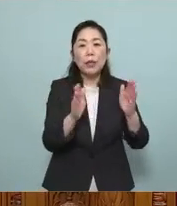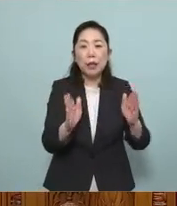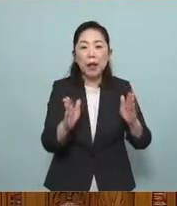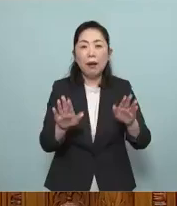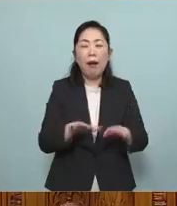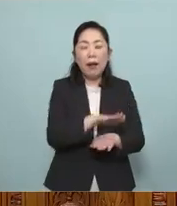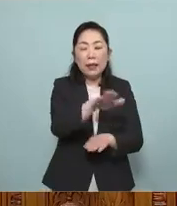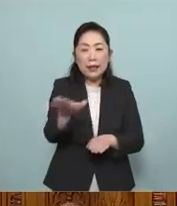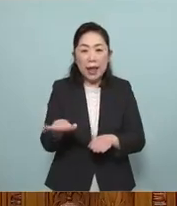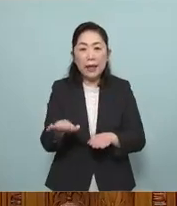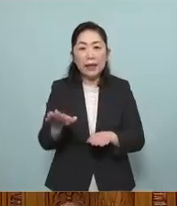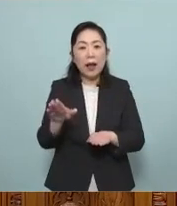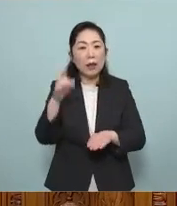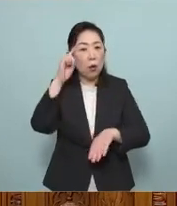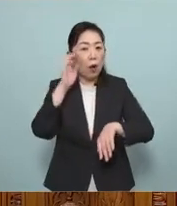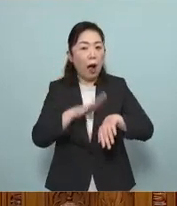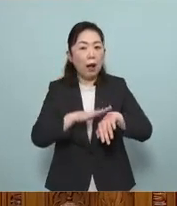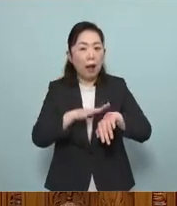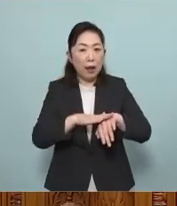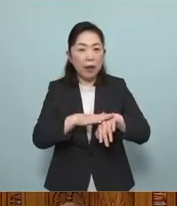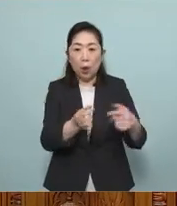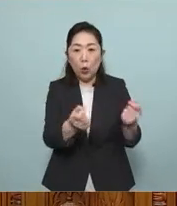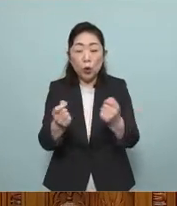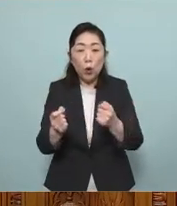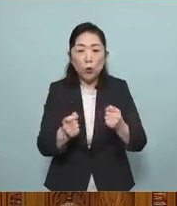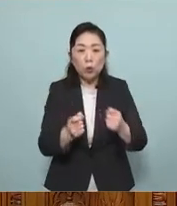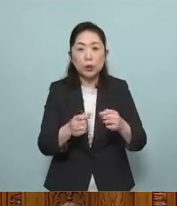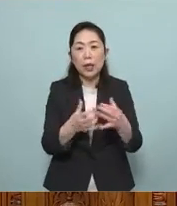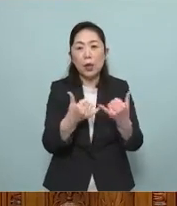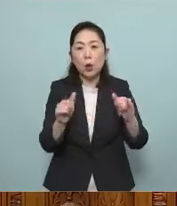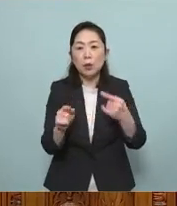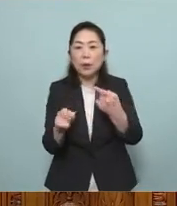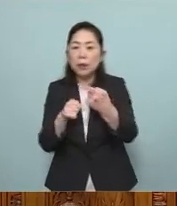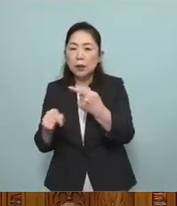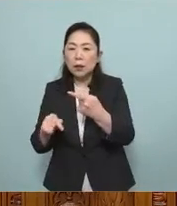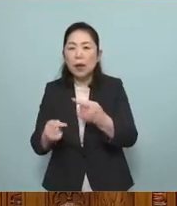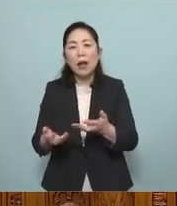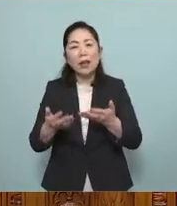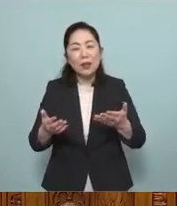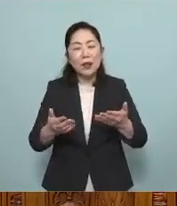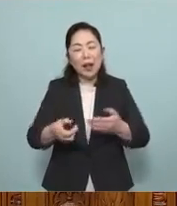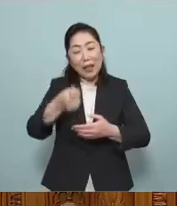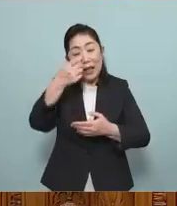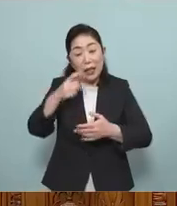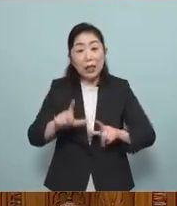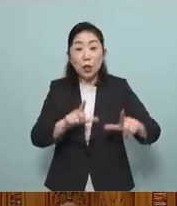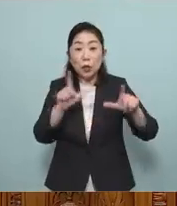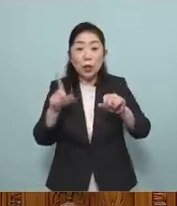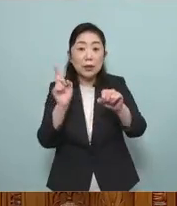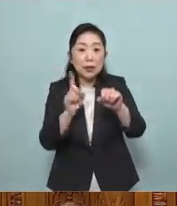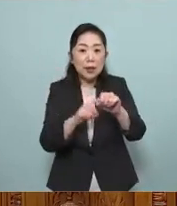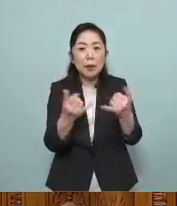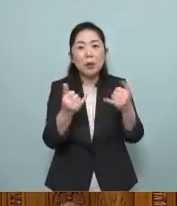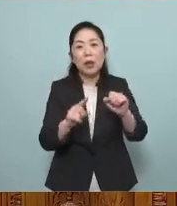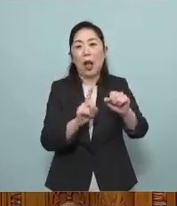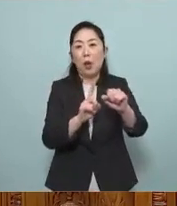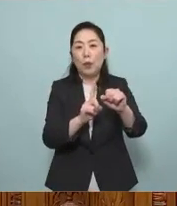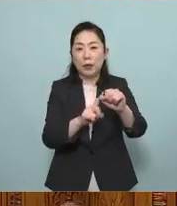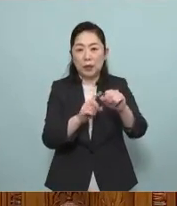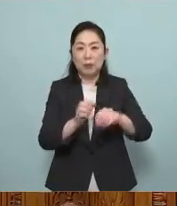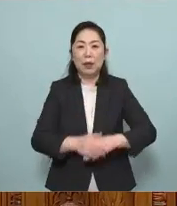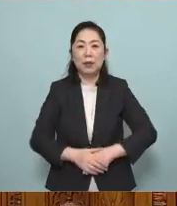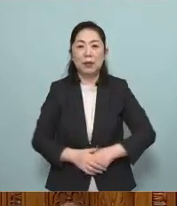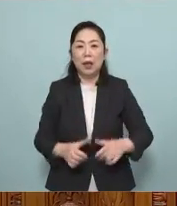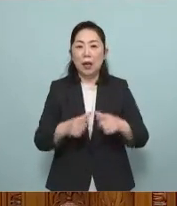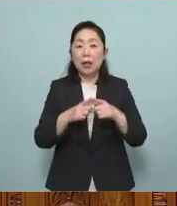共有し、共同することで、国民一人一人が豊かで生き生きと暮らせる社会を作っていきます。